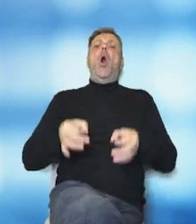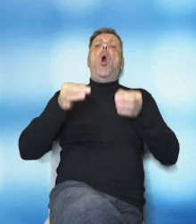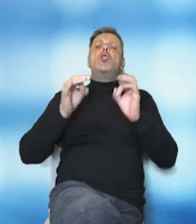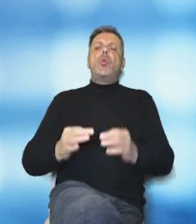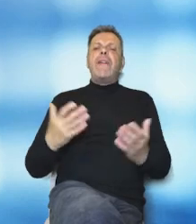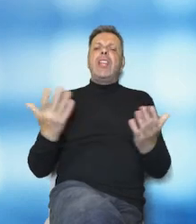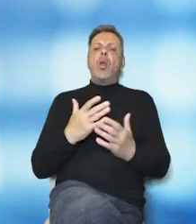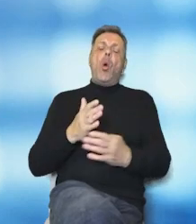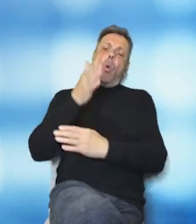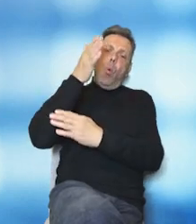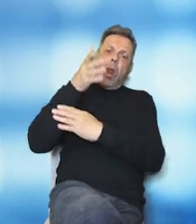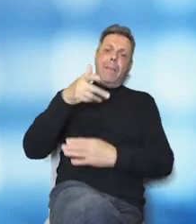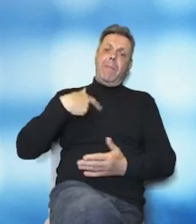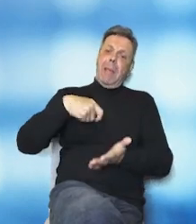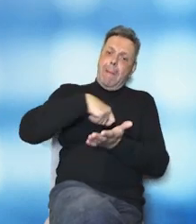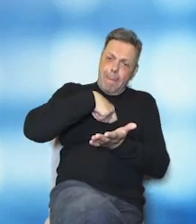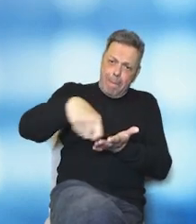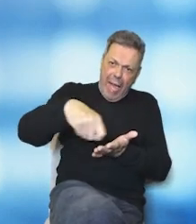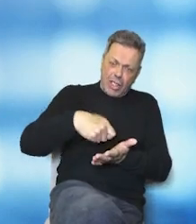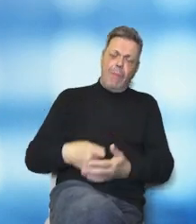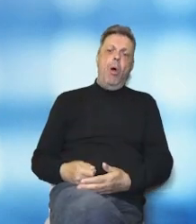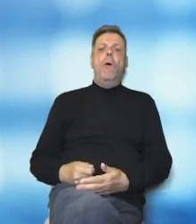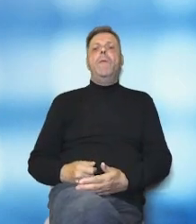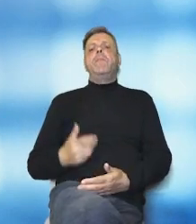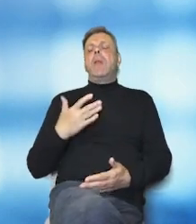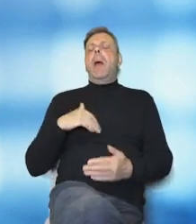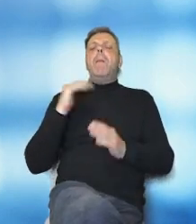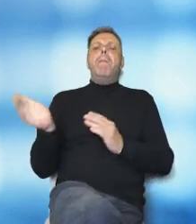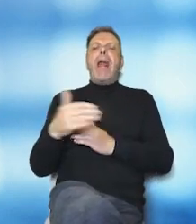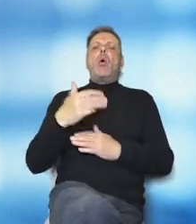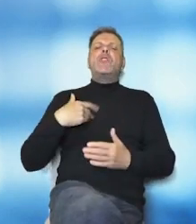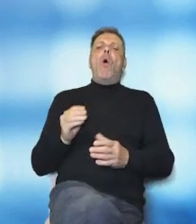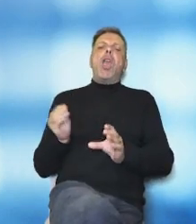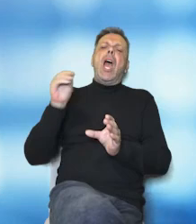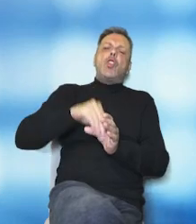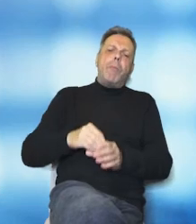kojemu unaprijed plaćamo preko svojih doprinosa tu